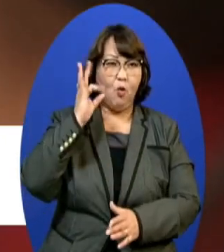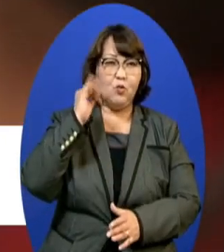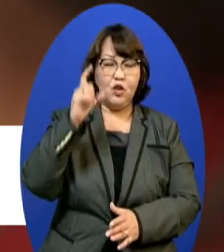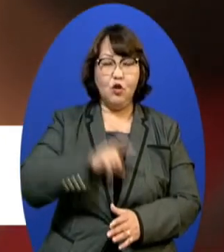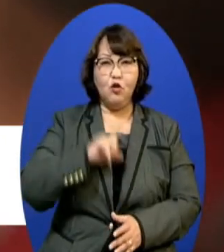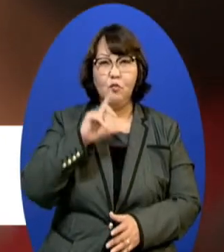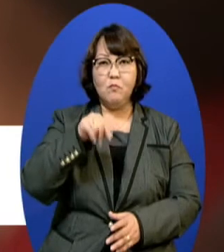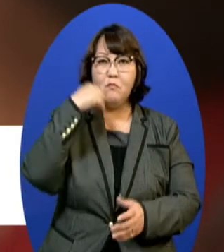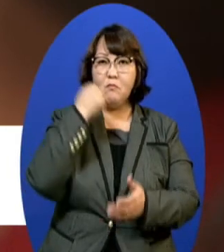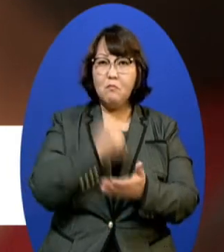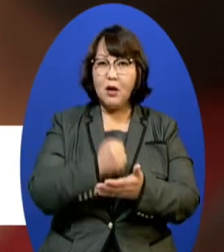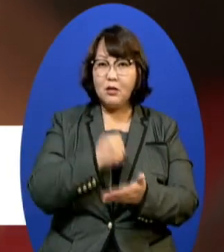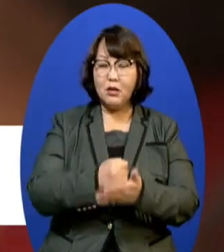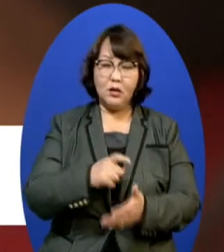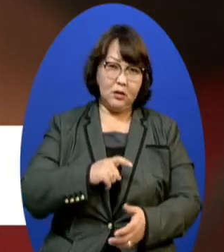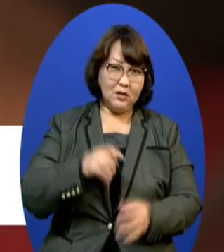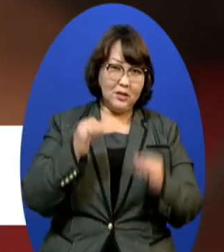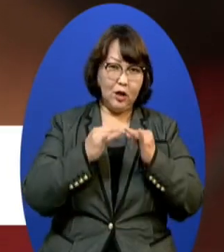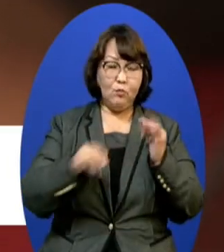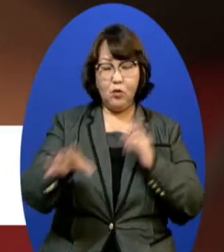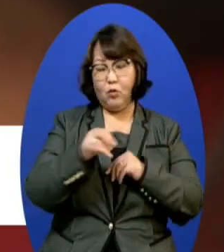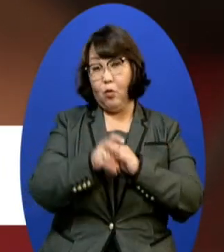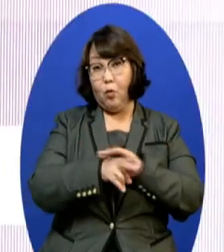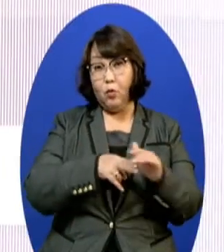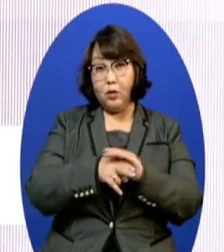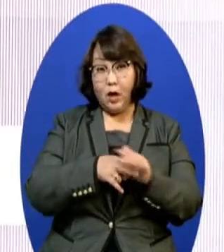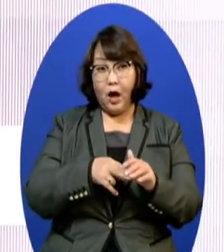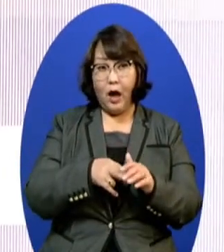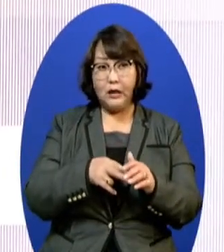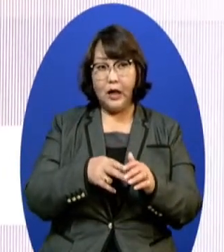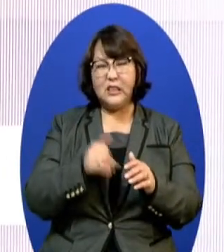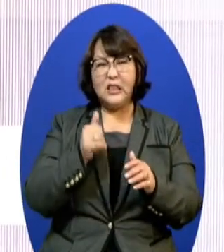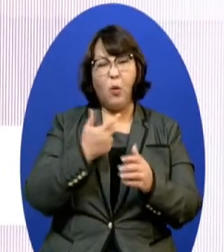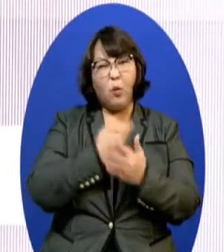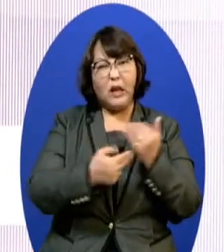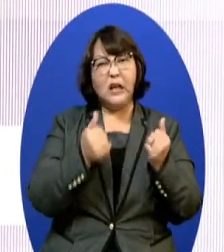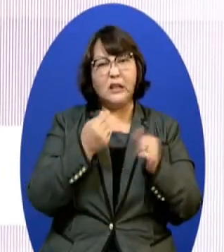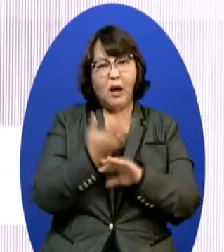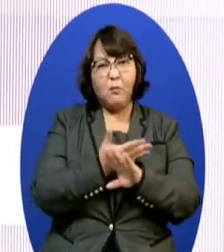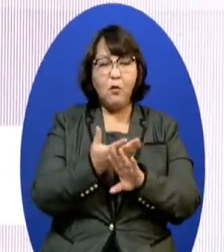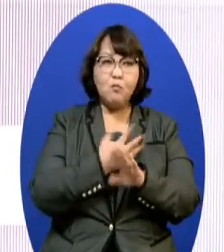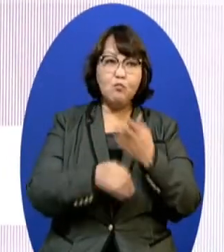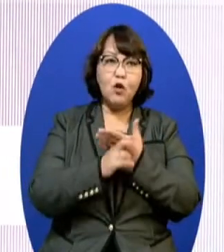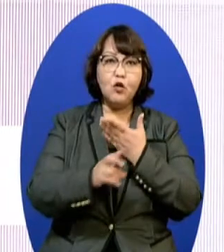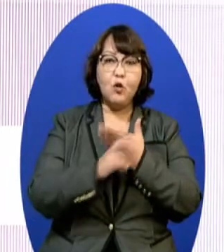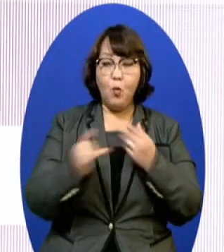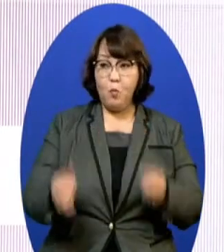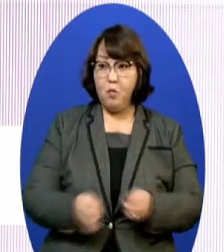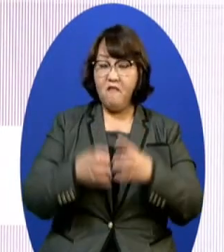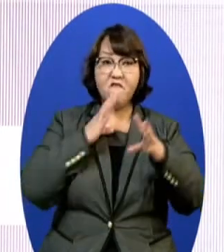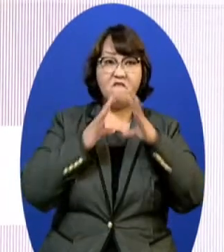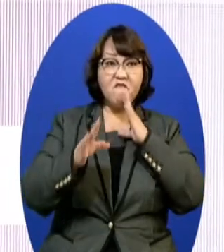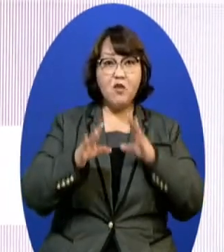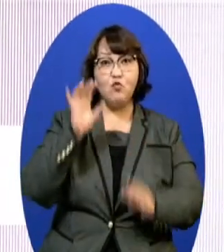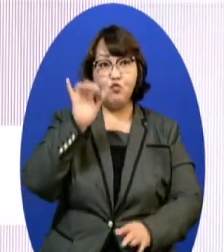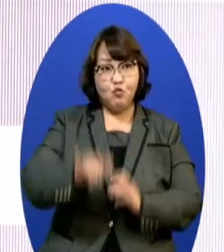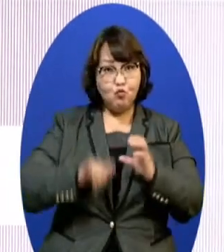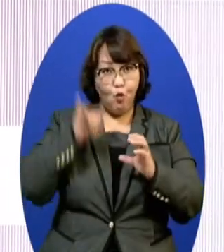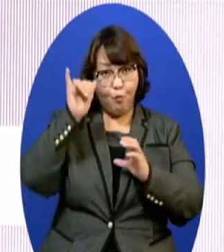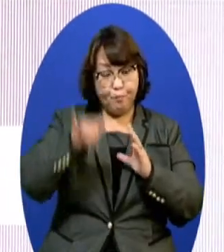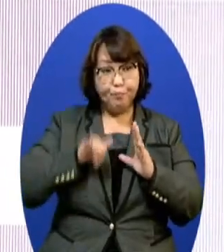баталгаажсан бүтээлээ цахим орчинд хулгайд алдахаас урьдчилан сэргийлэх арга байна. Хэрвээ тухайн уран бүтээлч Facebook болон YouTube сувгтай холбоо